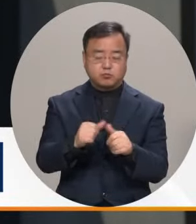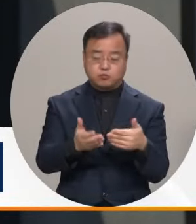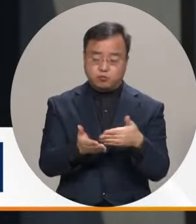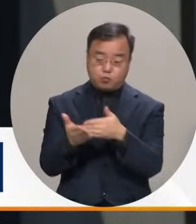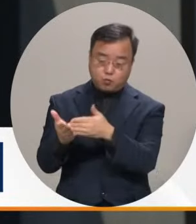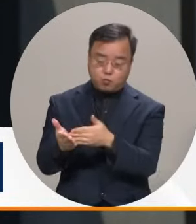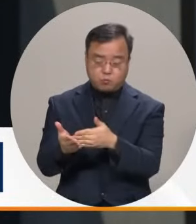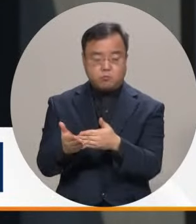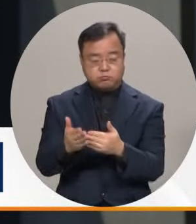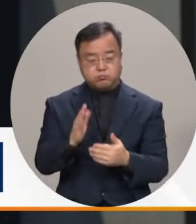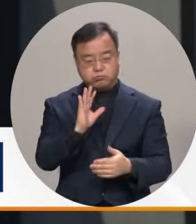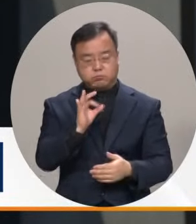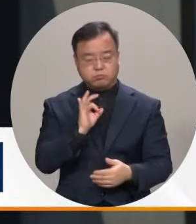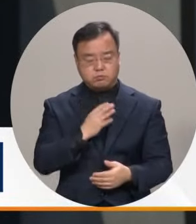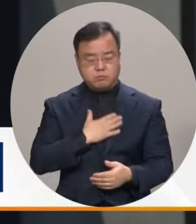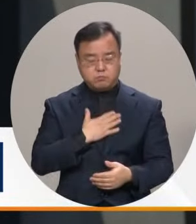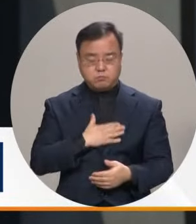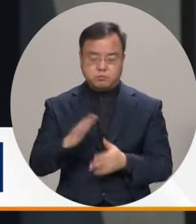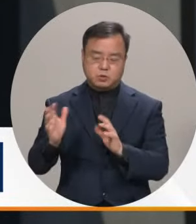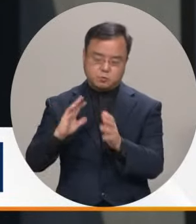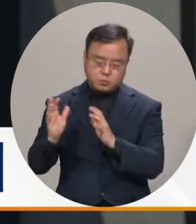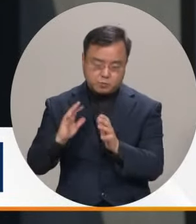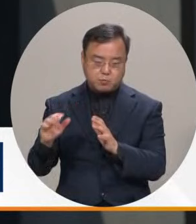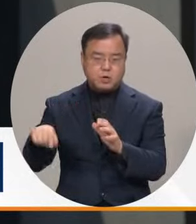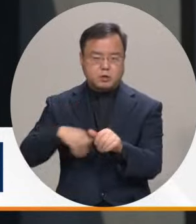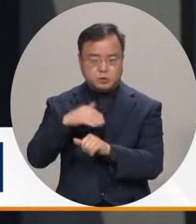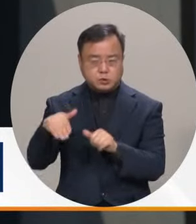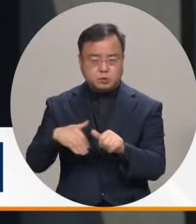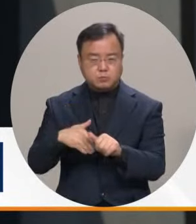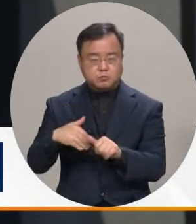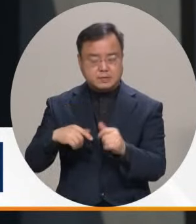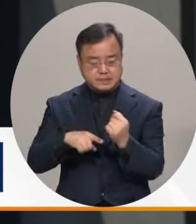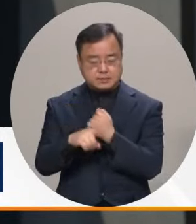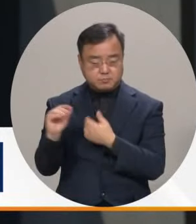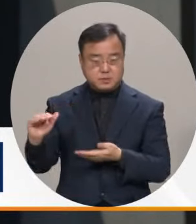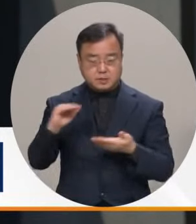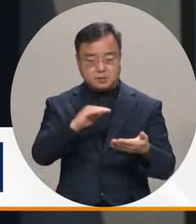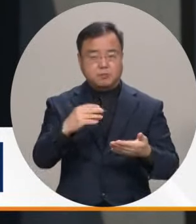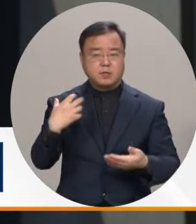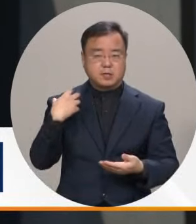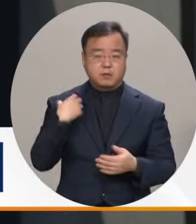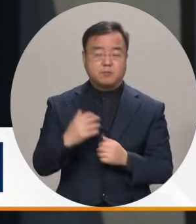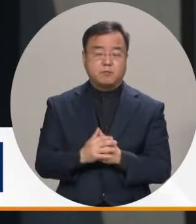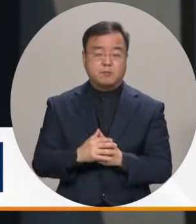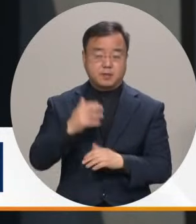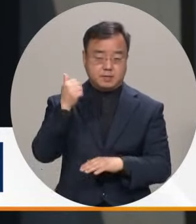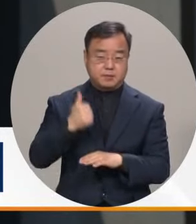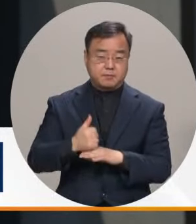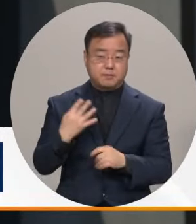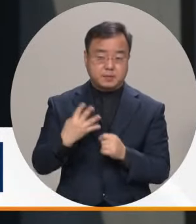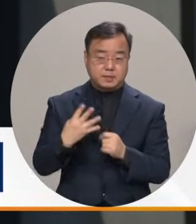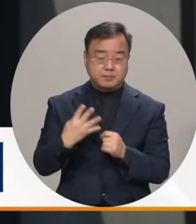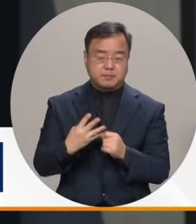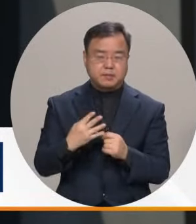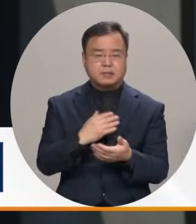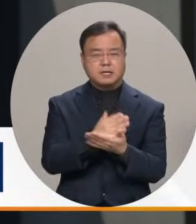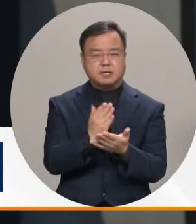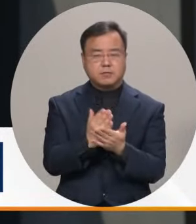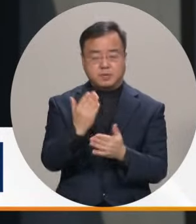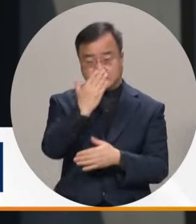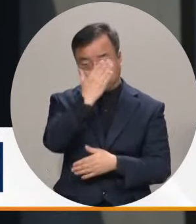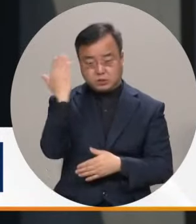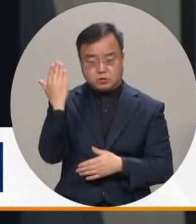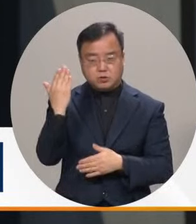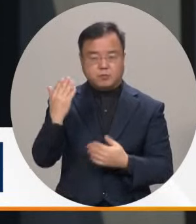수요자 입장에서 의견을 전달하는 자문 역할을 하게 됩니다 마지막으로 다양한 청년 및 환경 행사 참여입니다